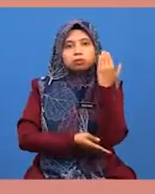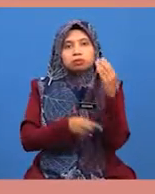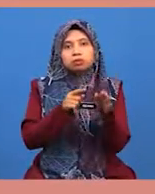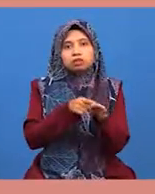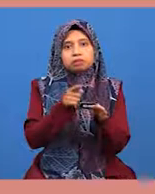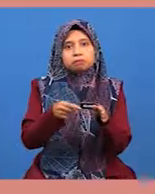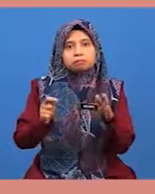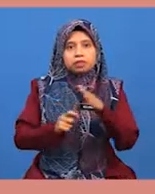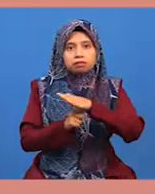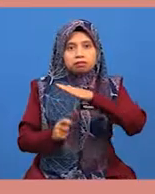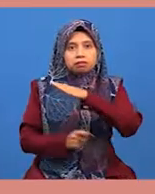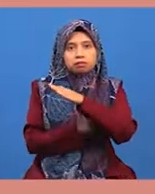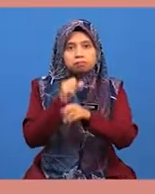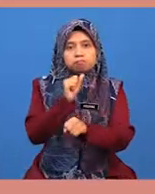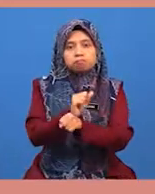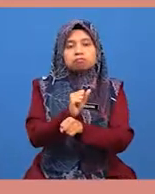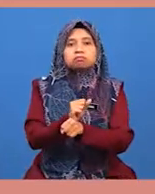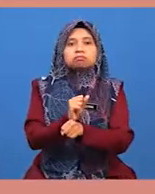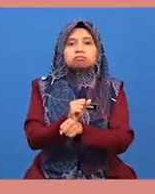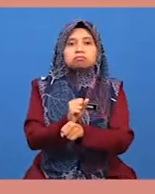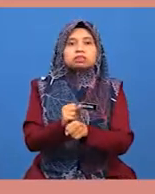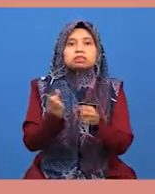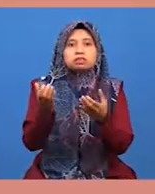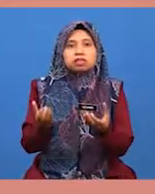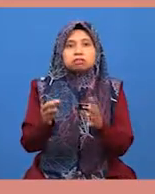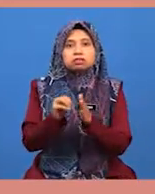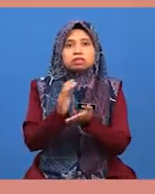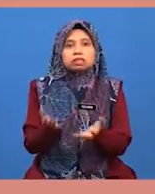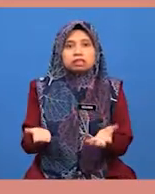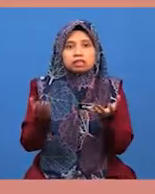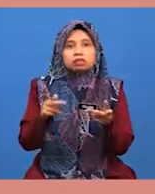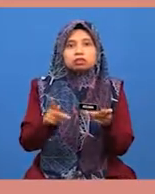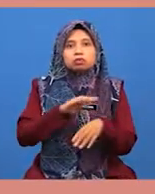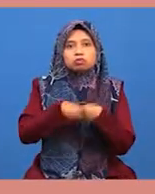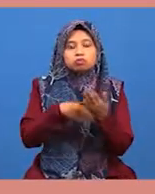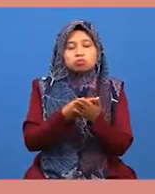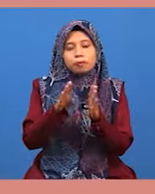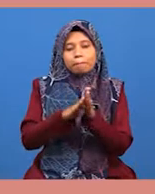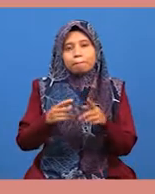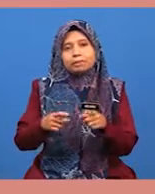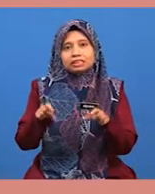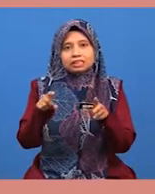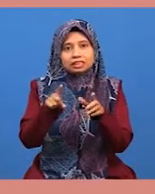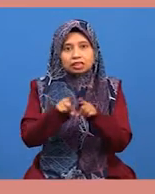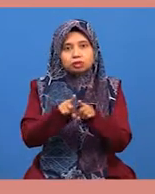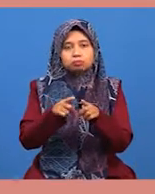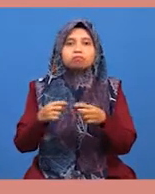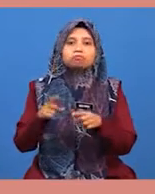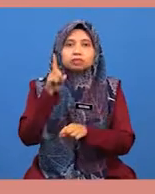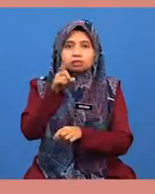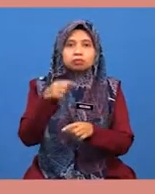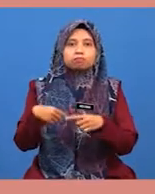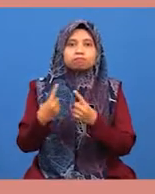berat menjadi ringan kalau semua bersatu hati. Ugar bahasa